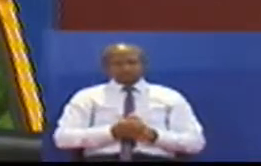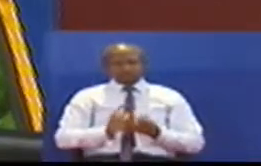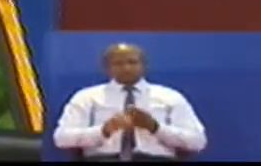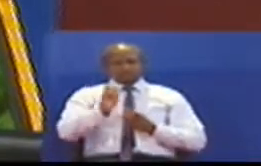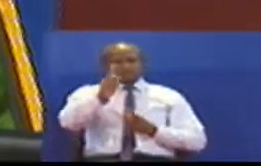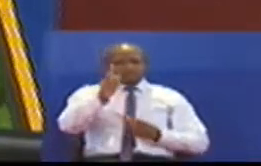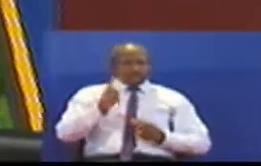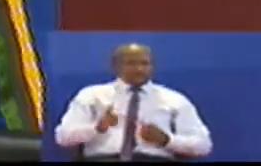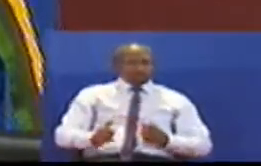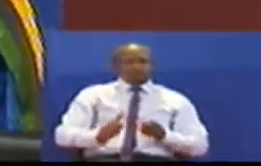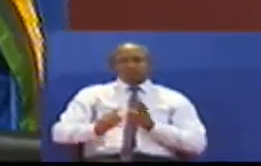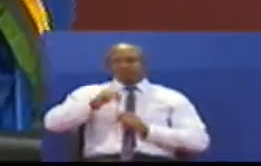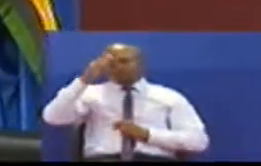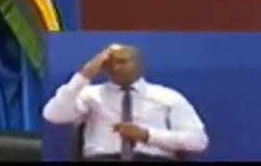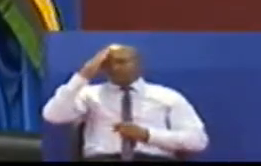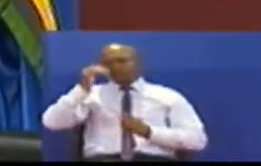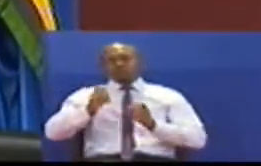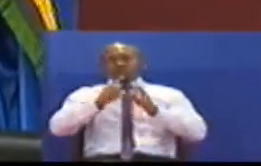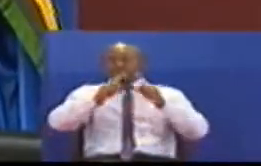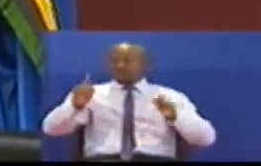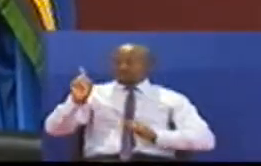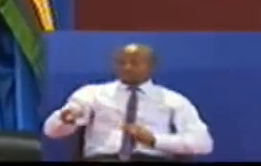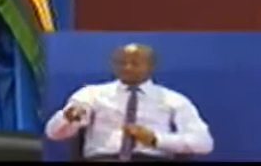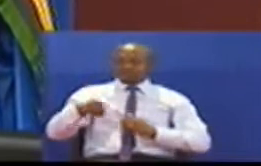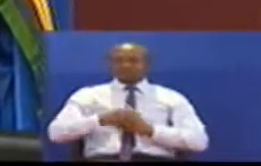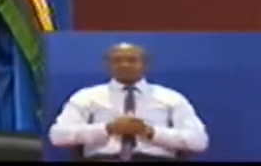Halafu tunajua composition ya bunge letu.